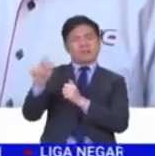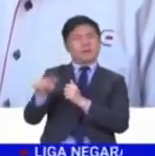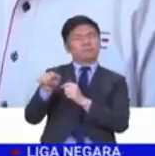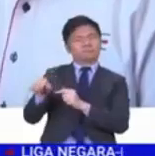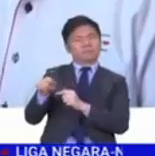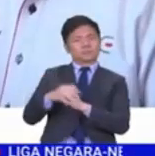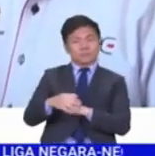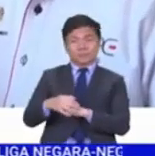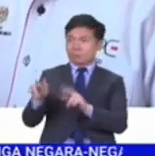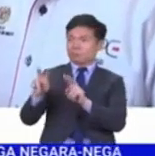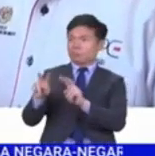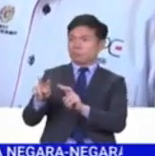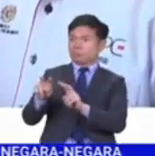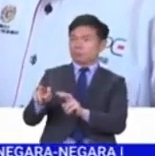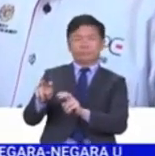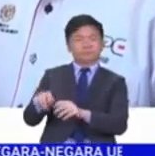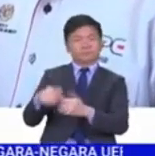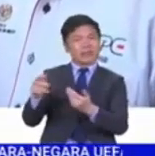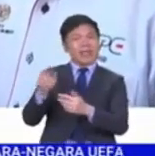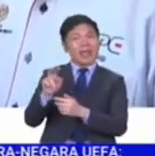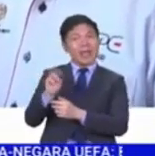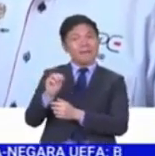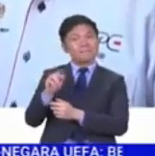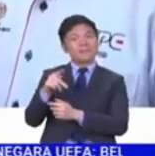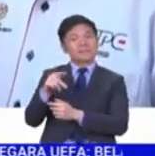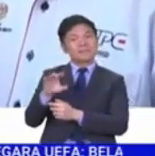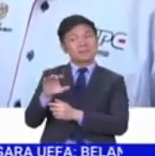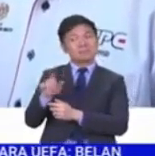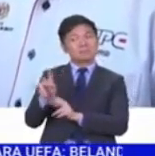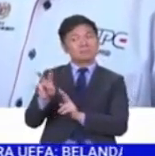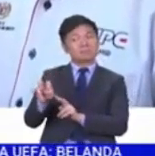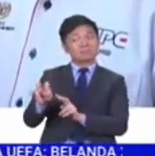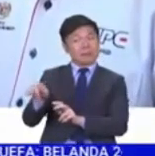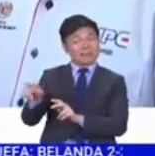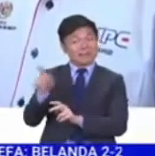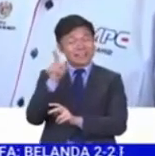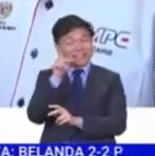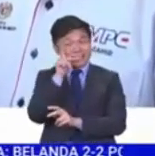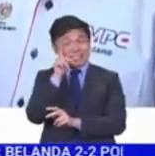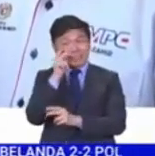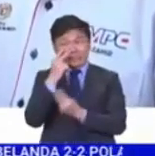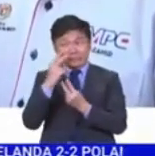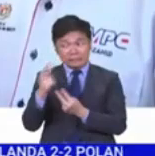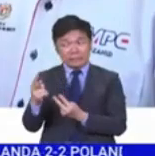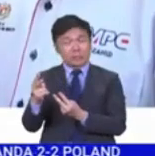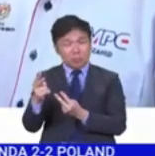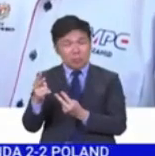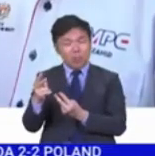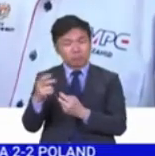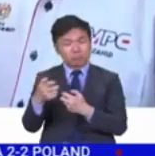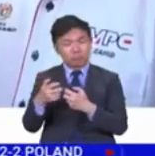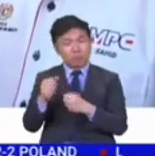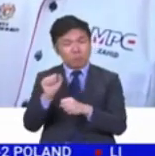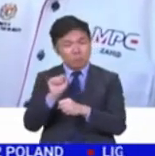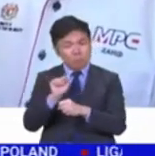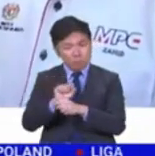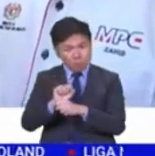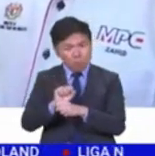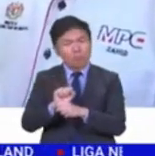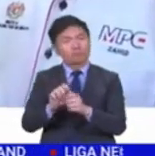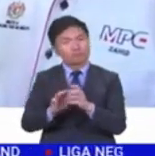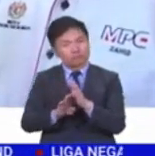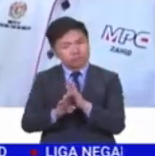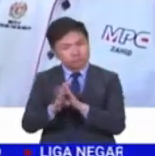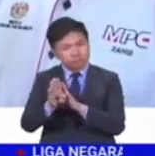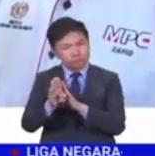berasaskan penilaian yang dibuat oleh apa ni MPC lah, iaitu perbandanan yang melihat dari segi produktiviti negara lah. Jadi itulah tujuan saya